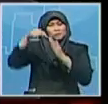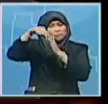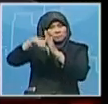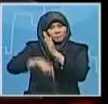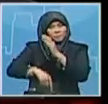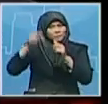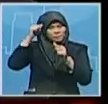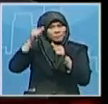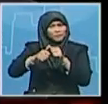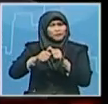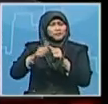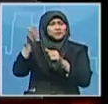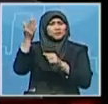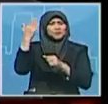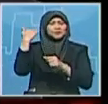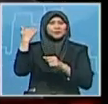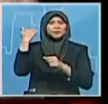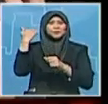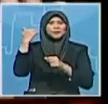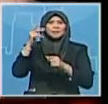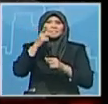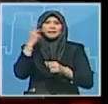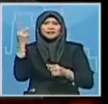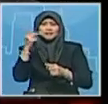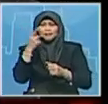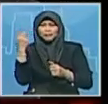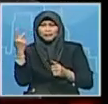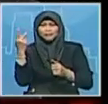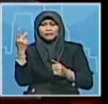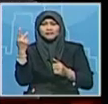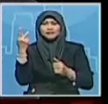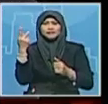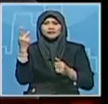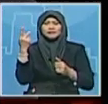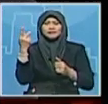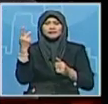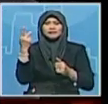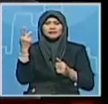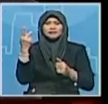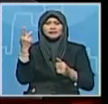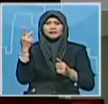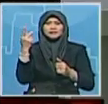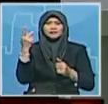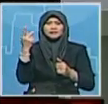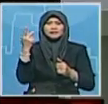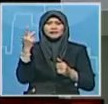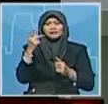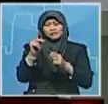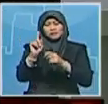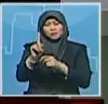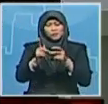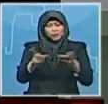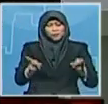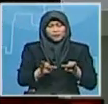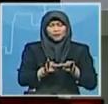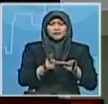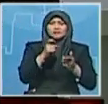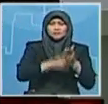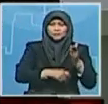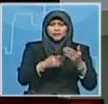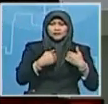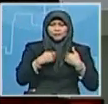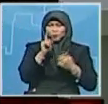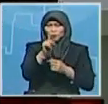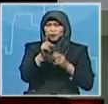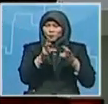ingatlah mungkin di Kajang sebahagiannya hanya tinggal satu kawasan saja dikenakan, satu